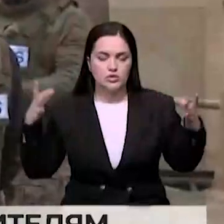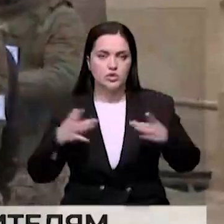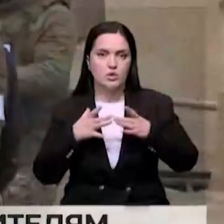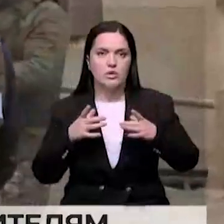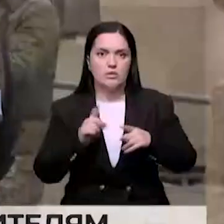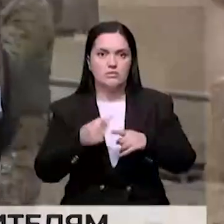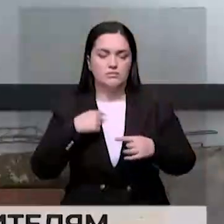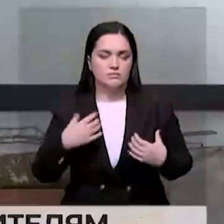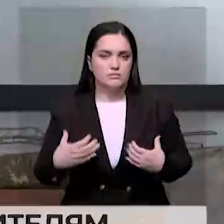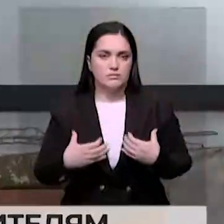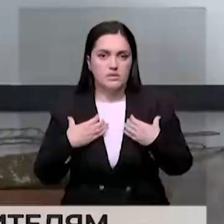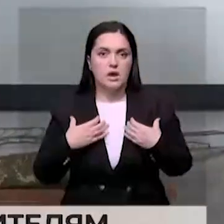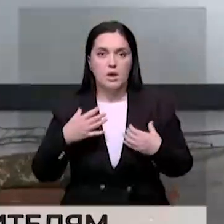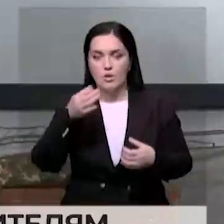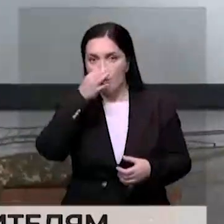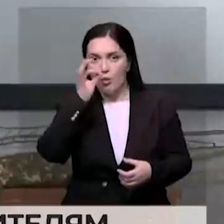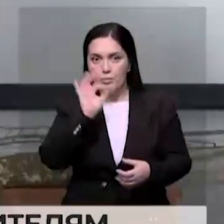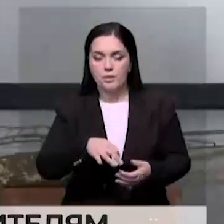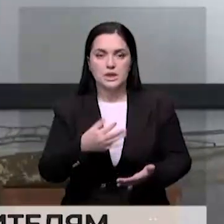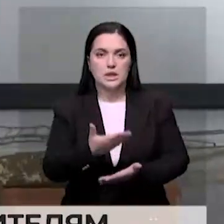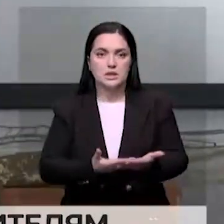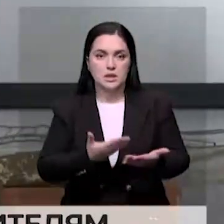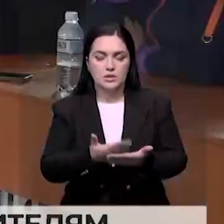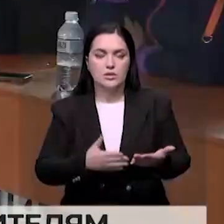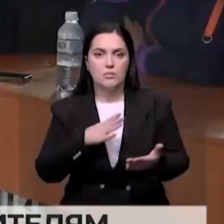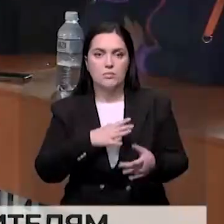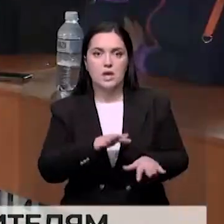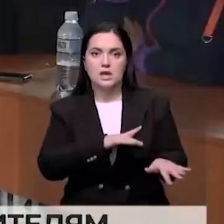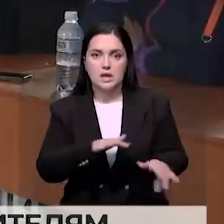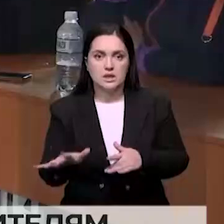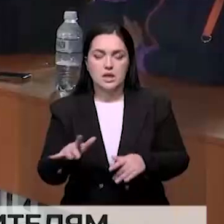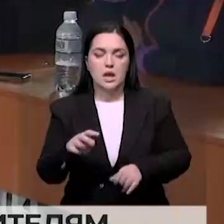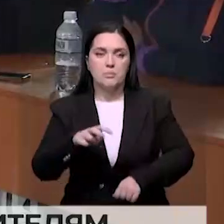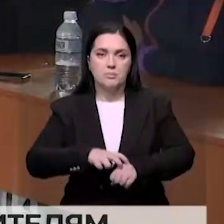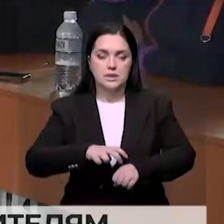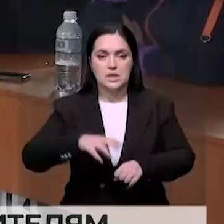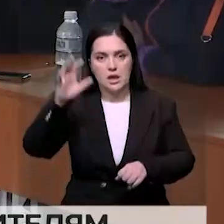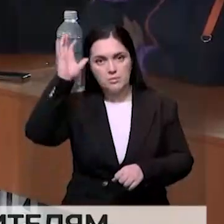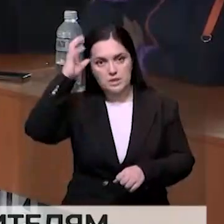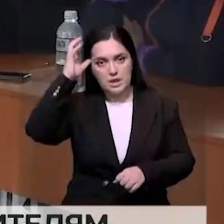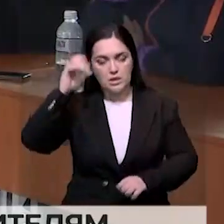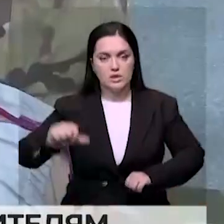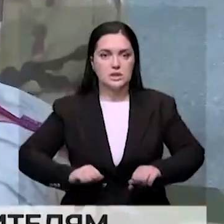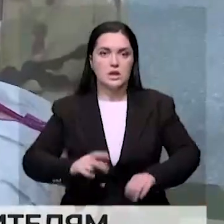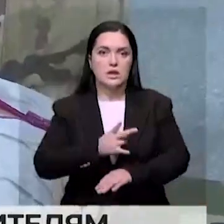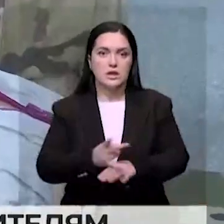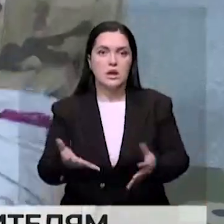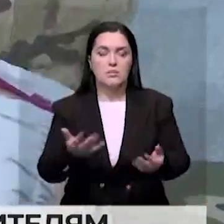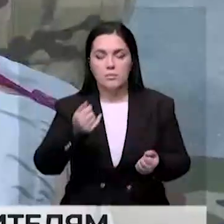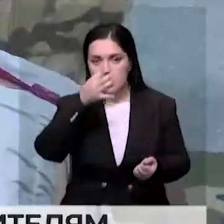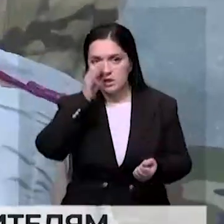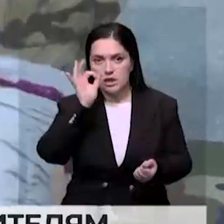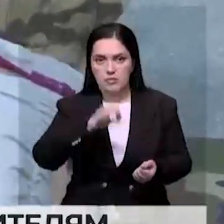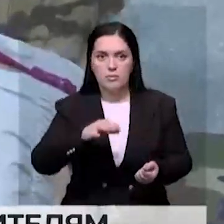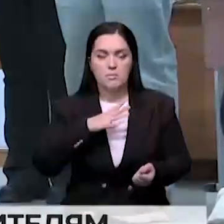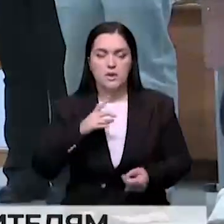начинается паническая атака. Опытные инструкторы провели лекции по тактической медицине и психологии терроризма. Полученные навыки слушатели